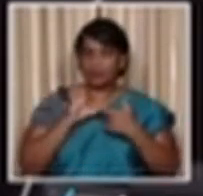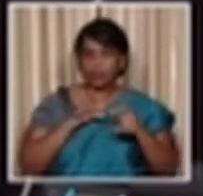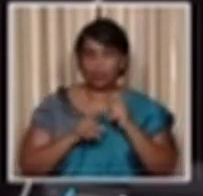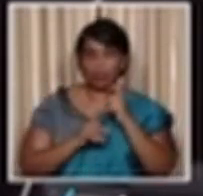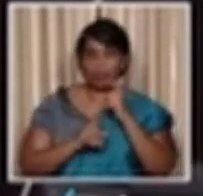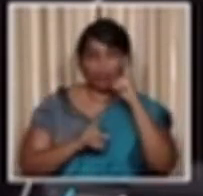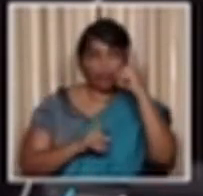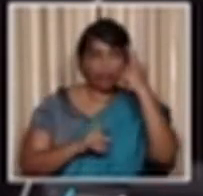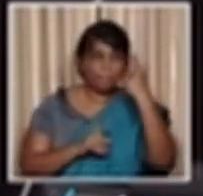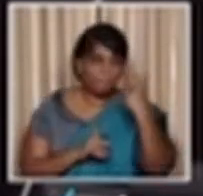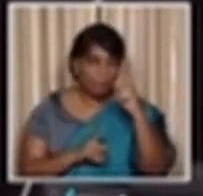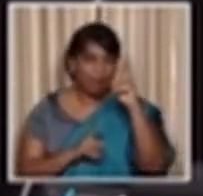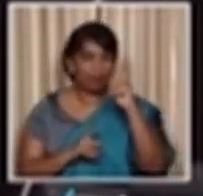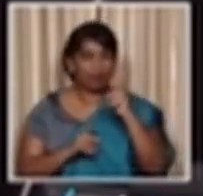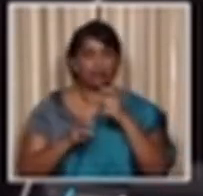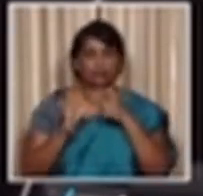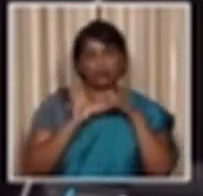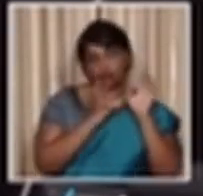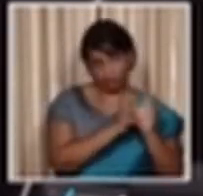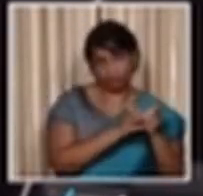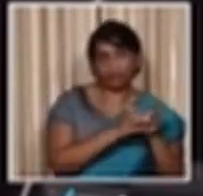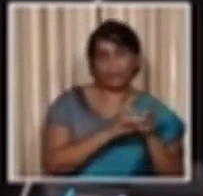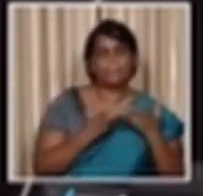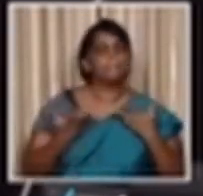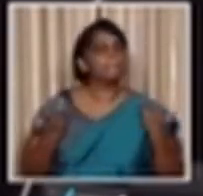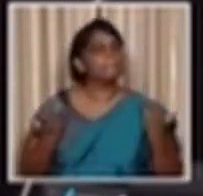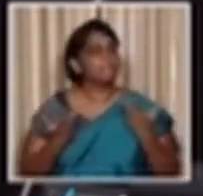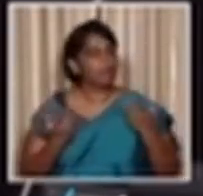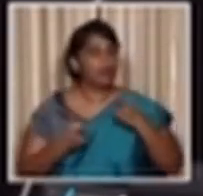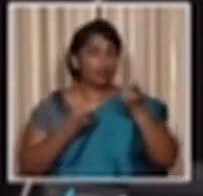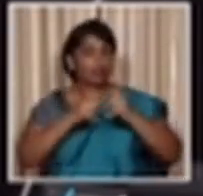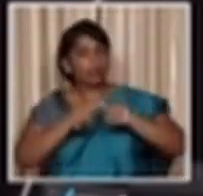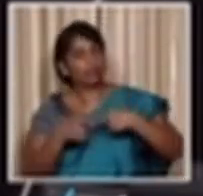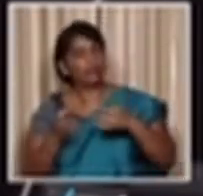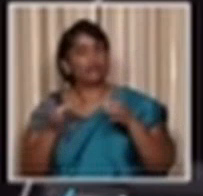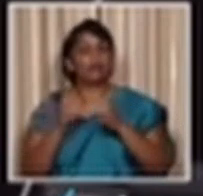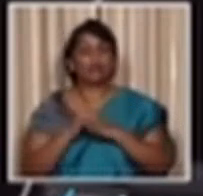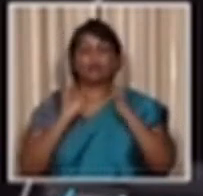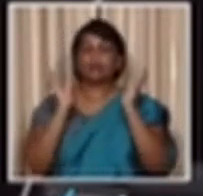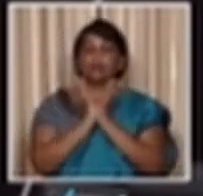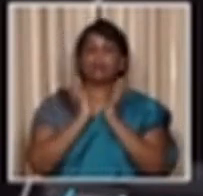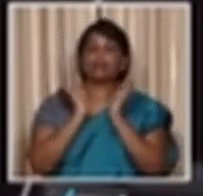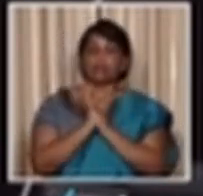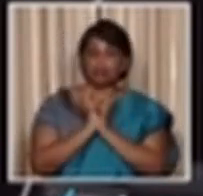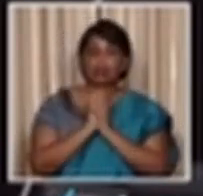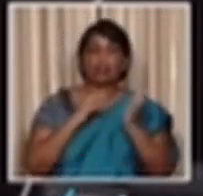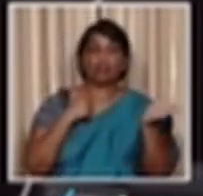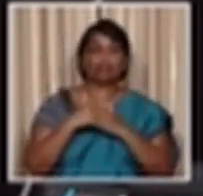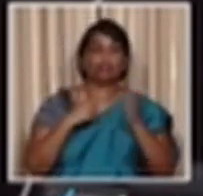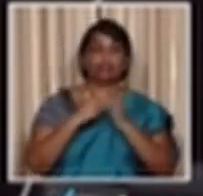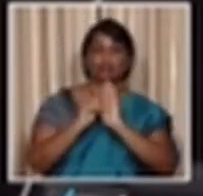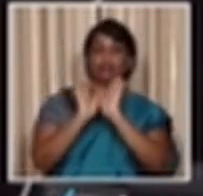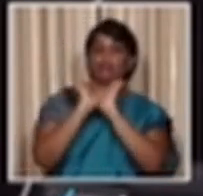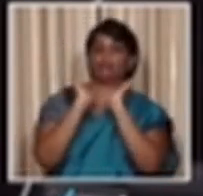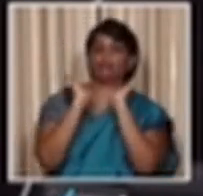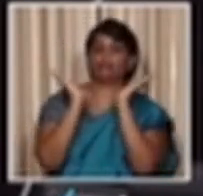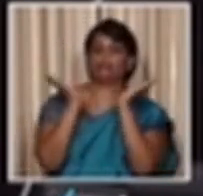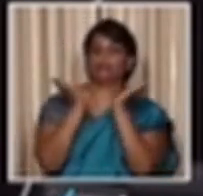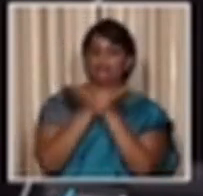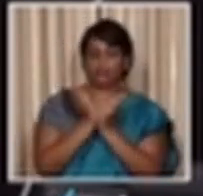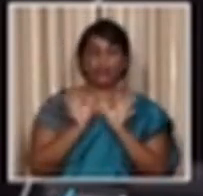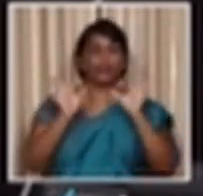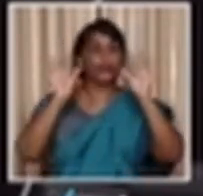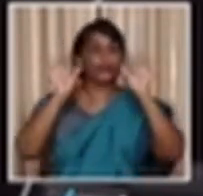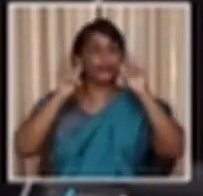භාගෙන් කන්න යන්නේ නැහැනේ. එතකොට තව කණ්ඩායමක් කිව්වා මේ ගස් වලට බඳින්න කිව්වා තහඩු. ඊළඟට කිව්වා